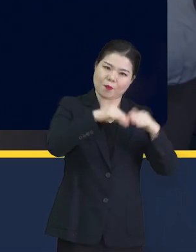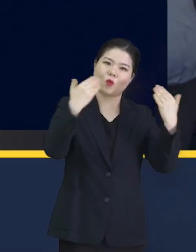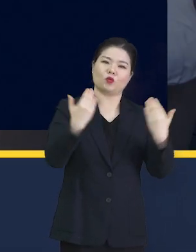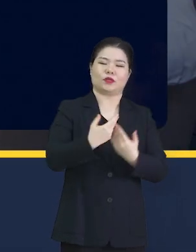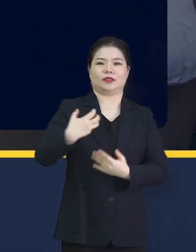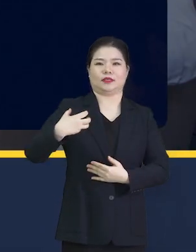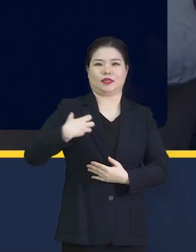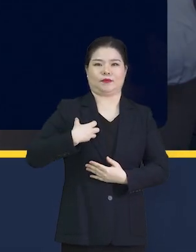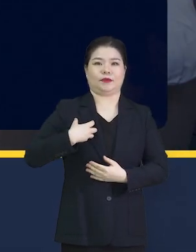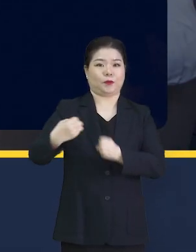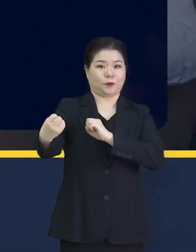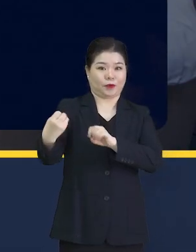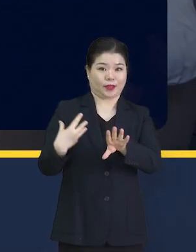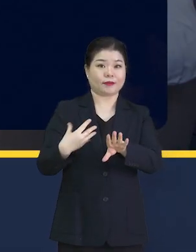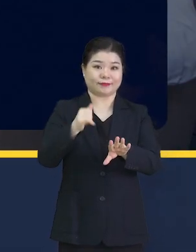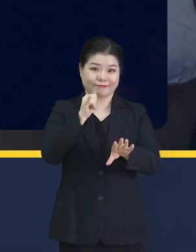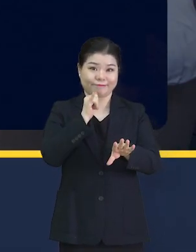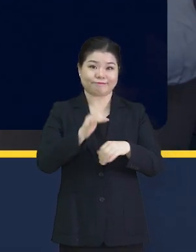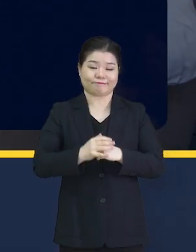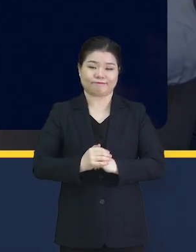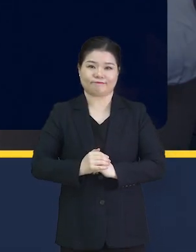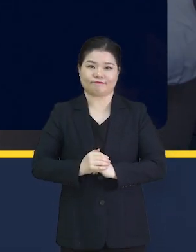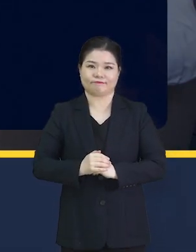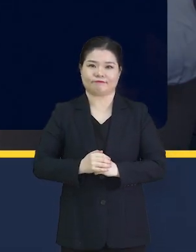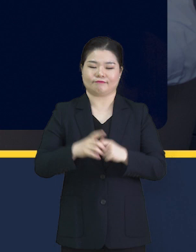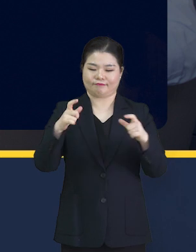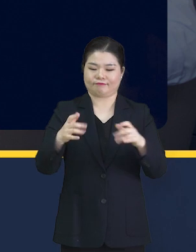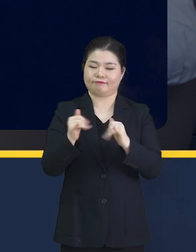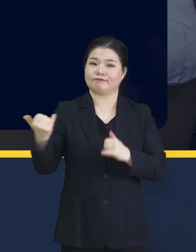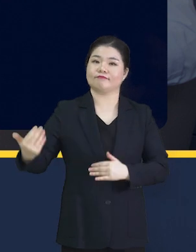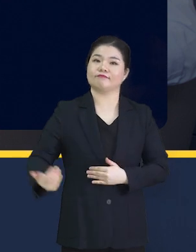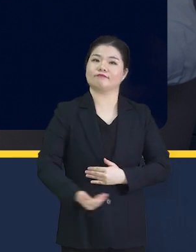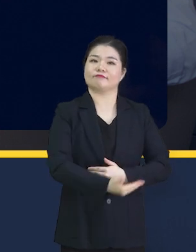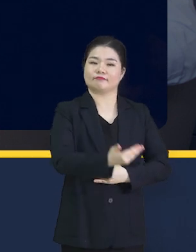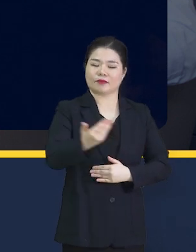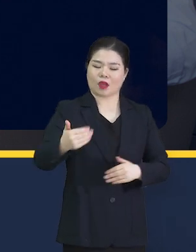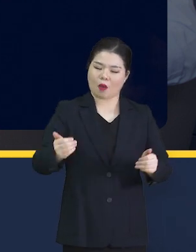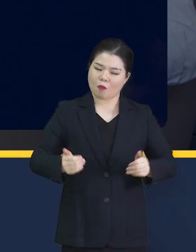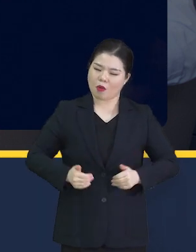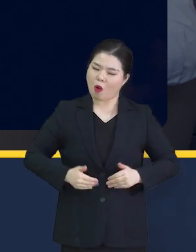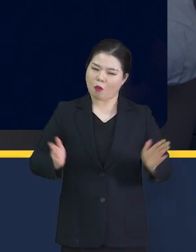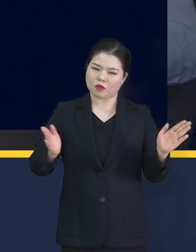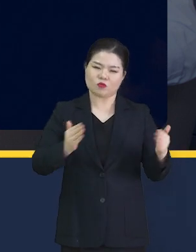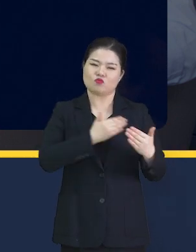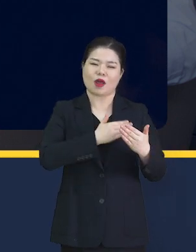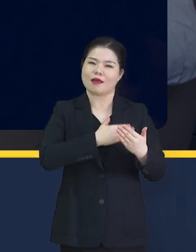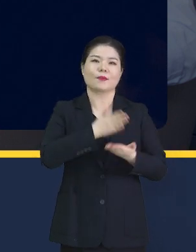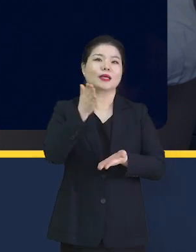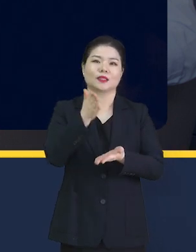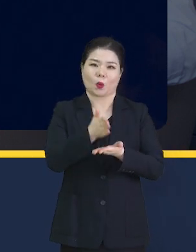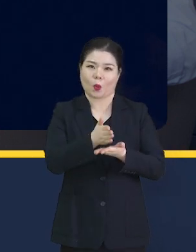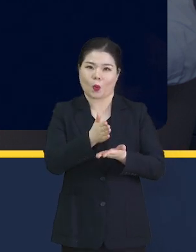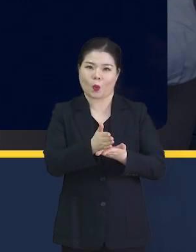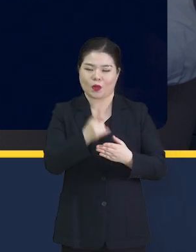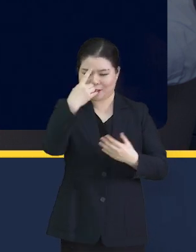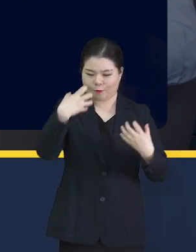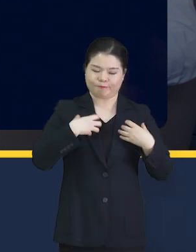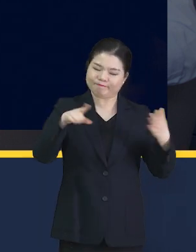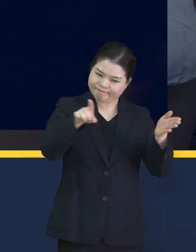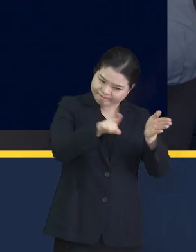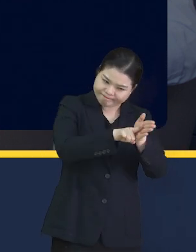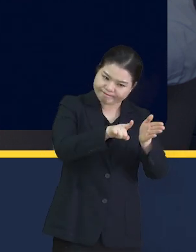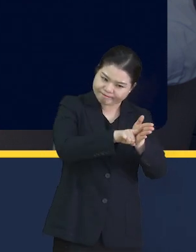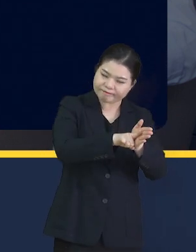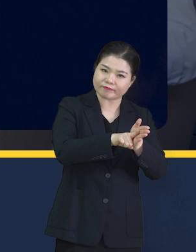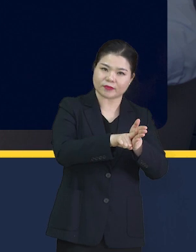모두의 책임이라고 응답했다고 합니다. 국민 여러분께서는 필요 이상으로 불안해하지 마시고 정부를